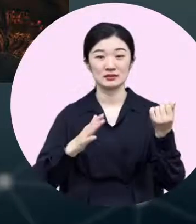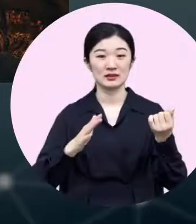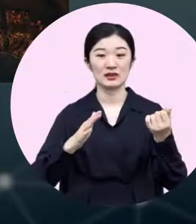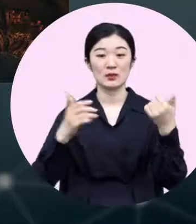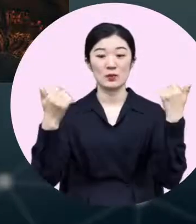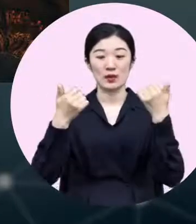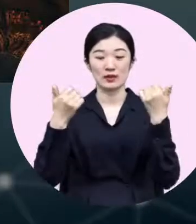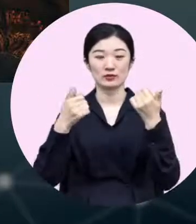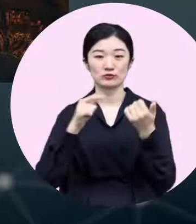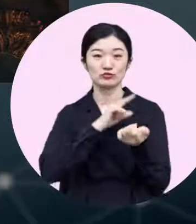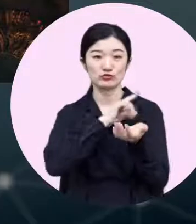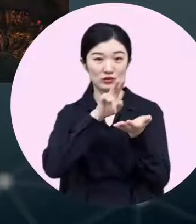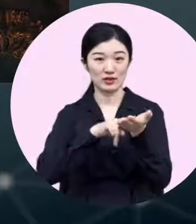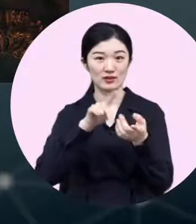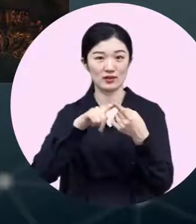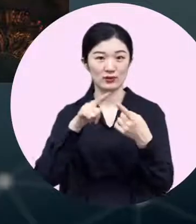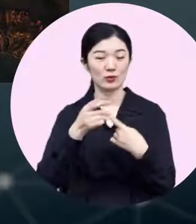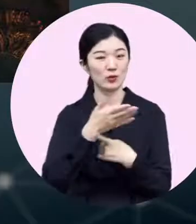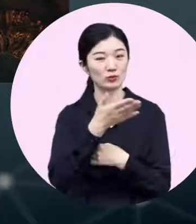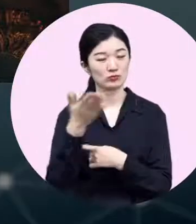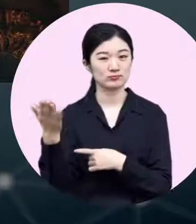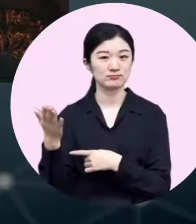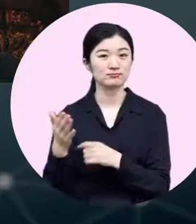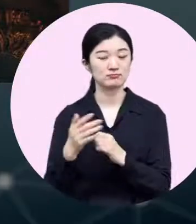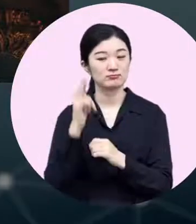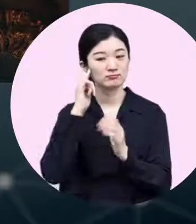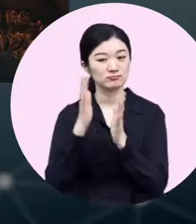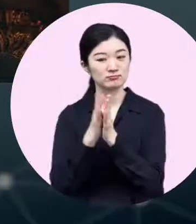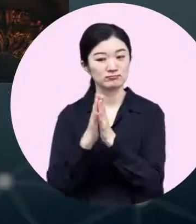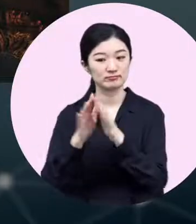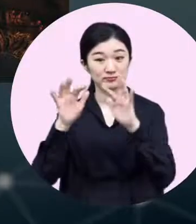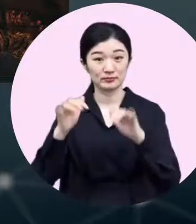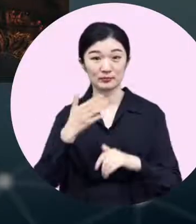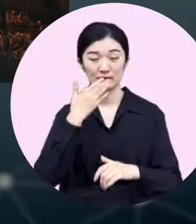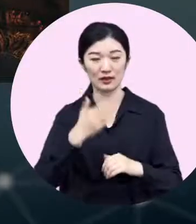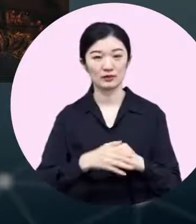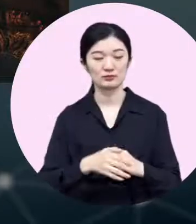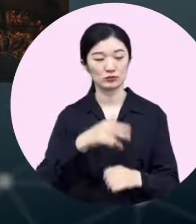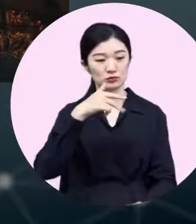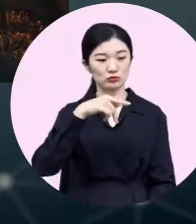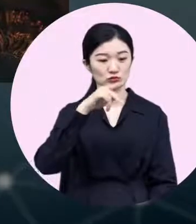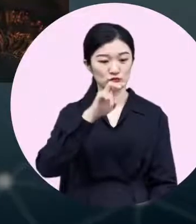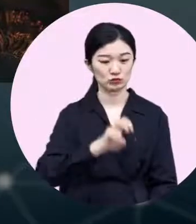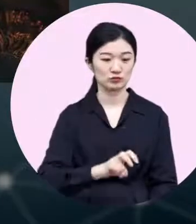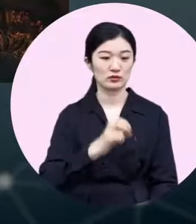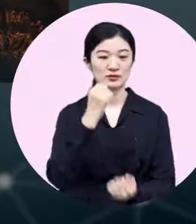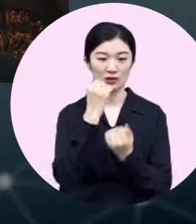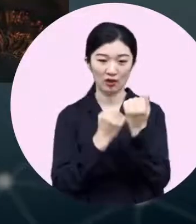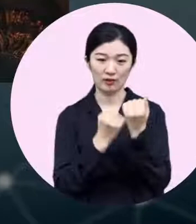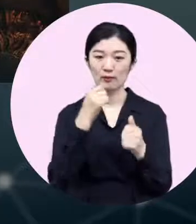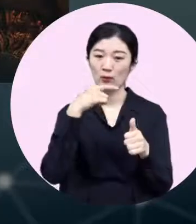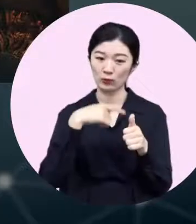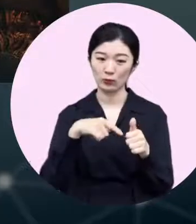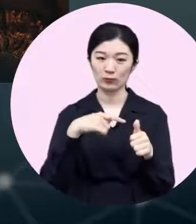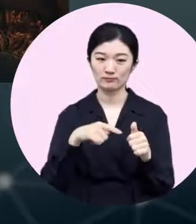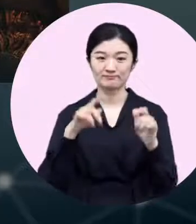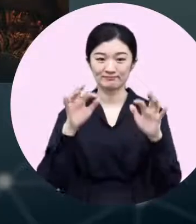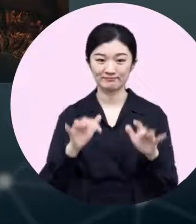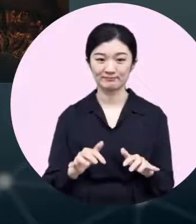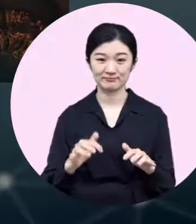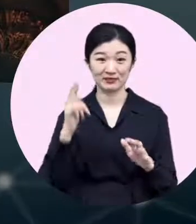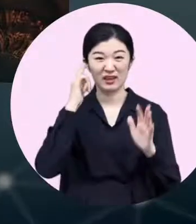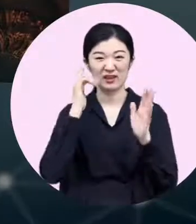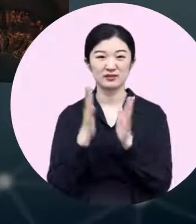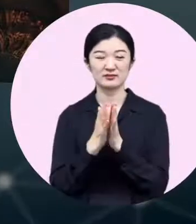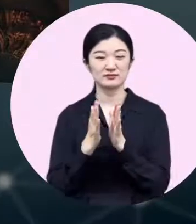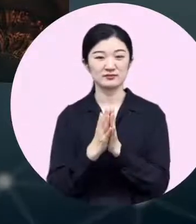대해서 여러분들이 나름대로 줌 설명, 교육 뭐 이런 식으로 이제 적어 주시면 됩니다. 이 내용은